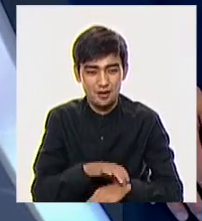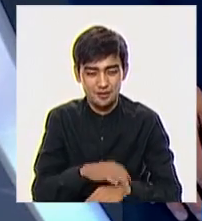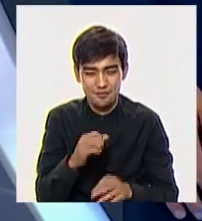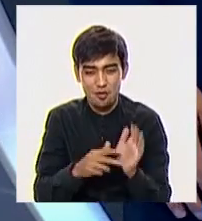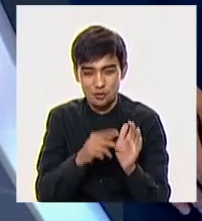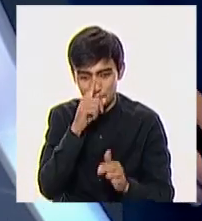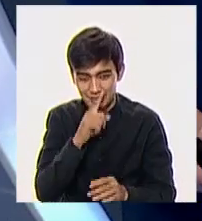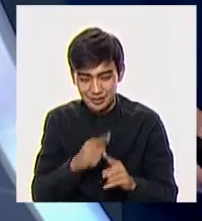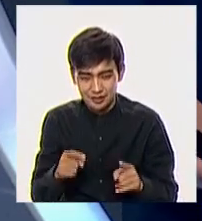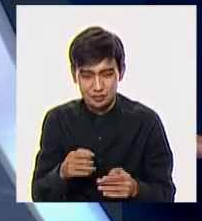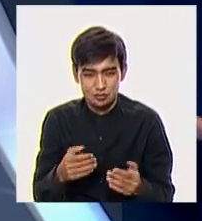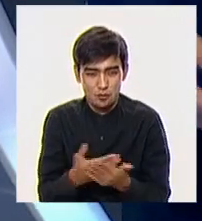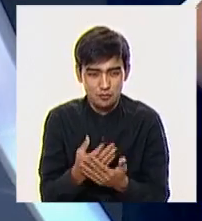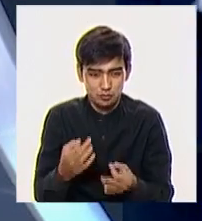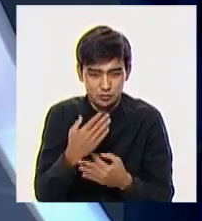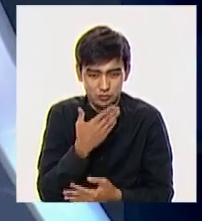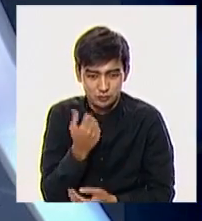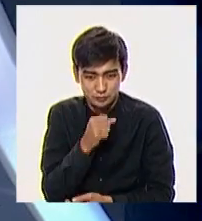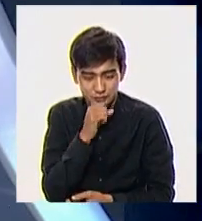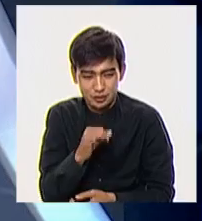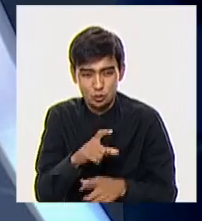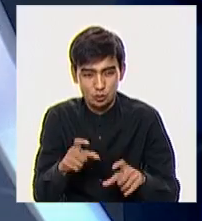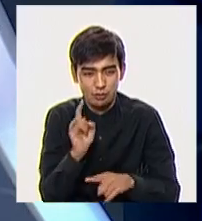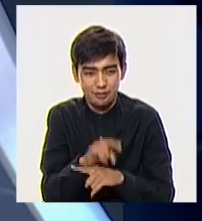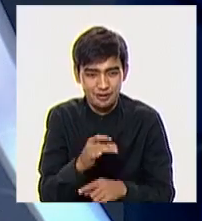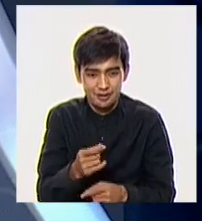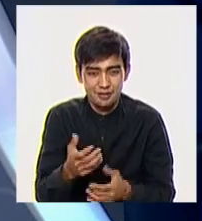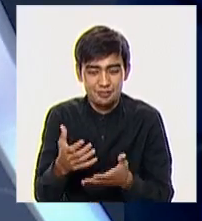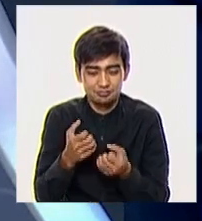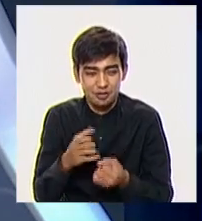бері ешқандай ақпарат бермеген, есесіне елді алдап ақша алып